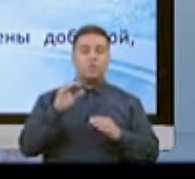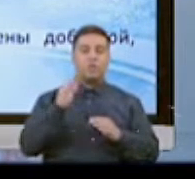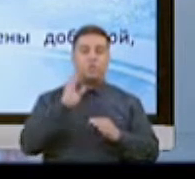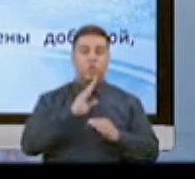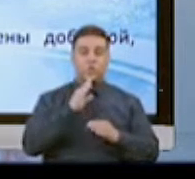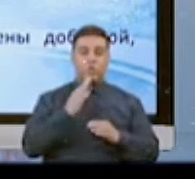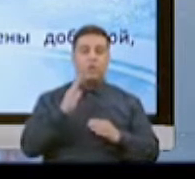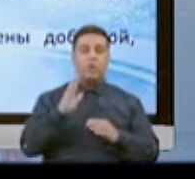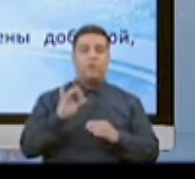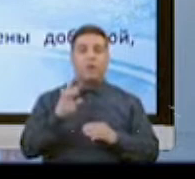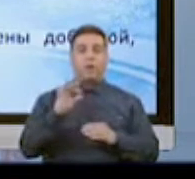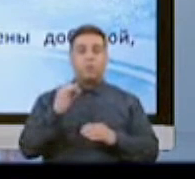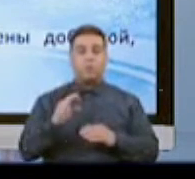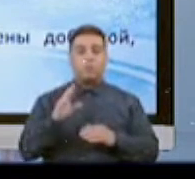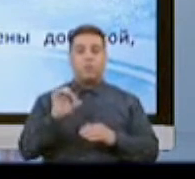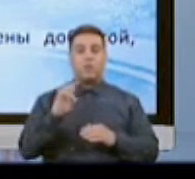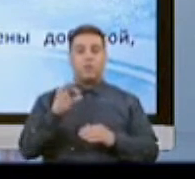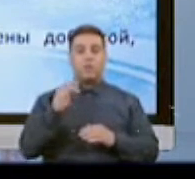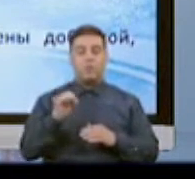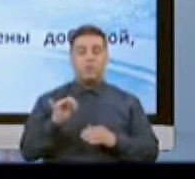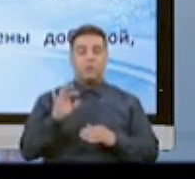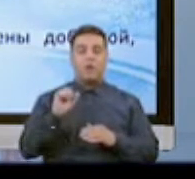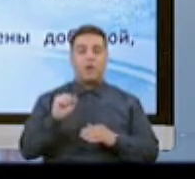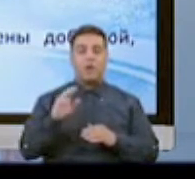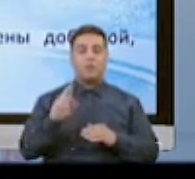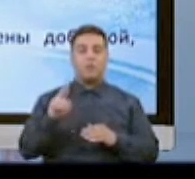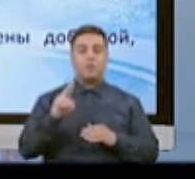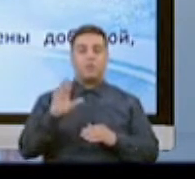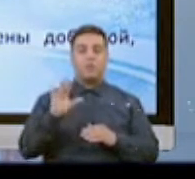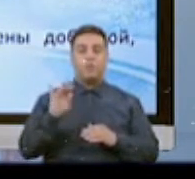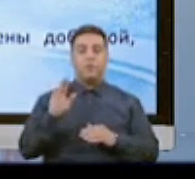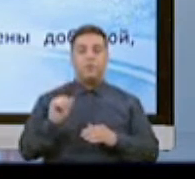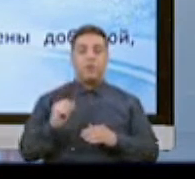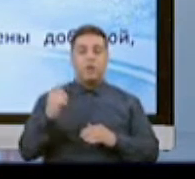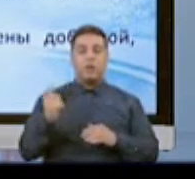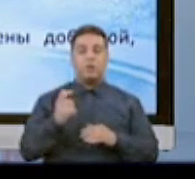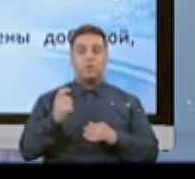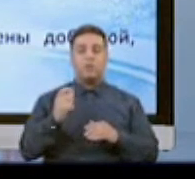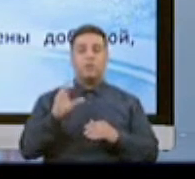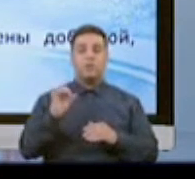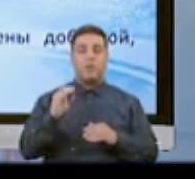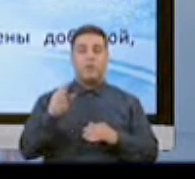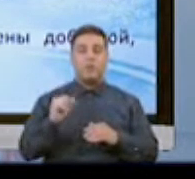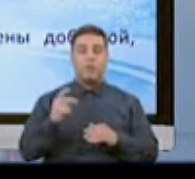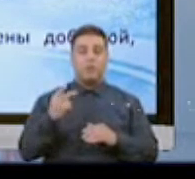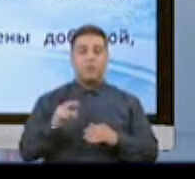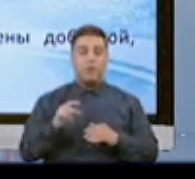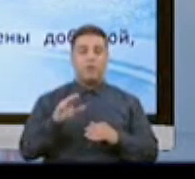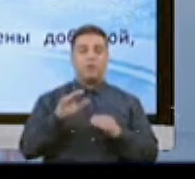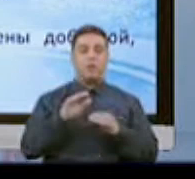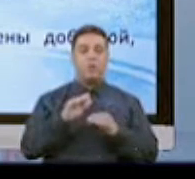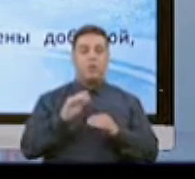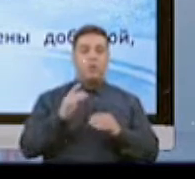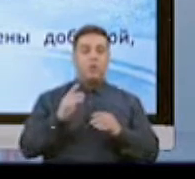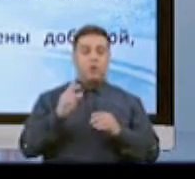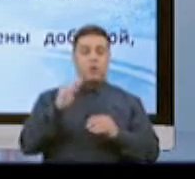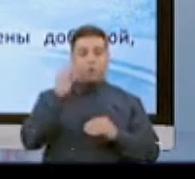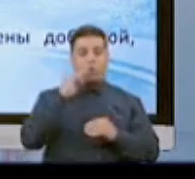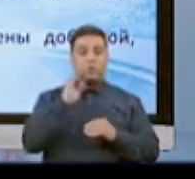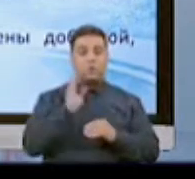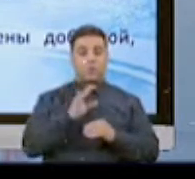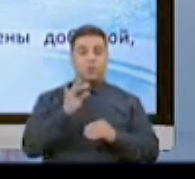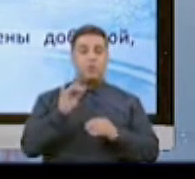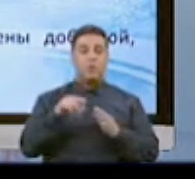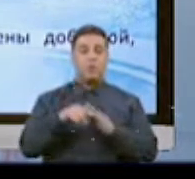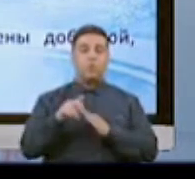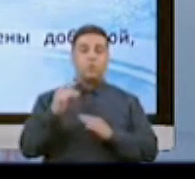волонтер благотворительного фонда «Адвита», хозяйка сайта для родителей и просто мама двоих сыновей. Произведения